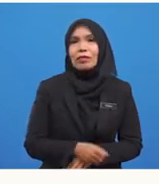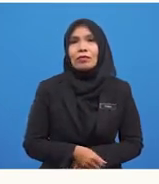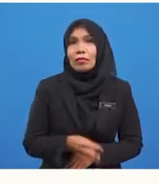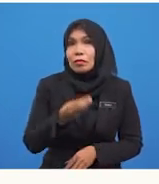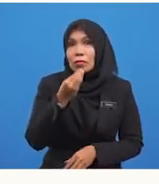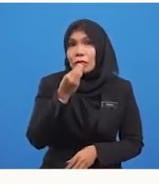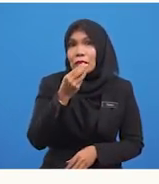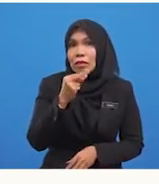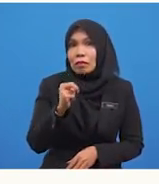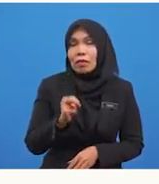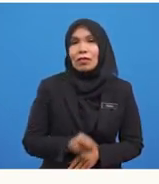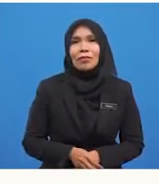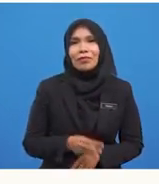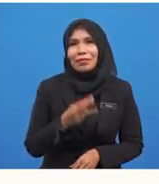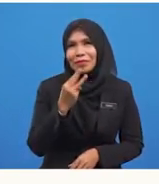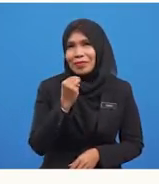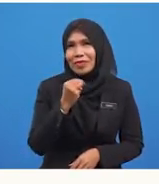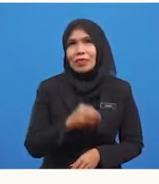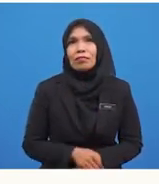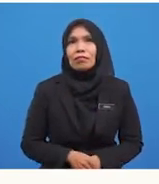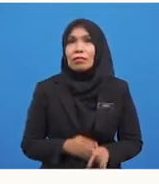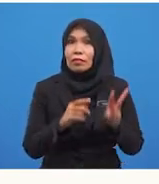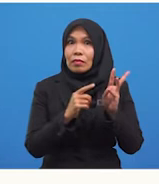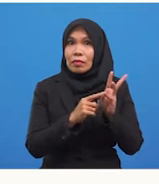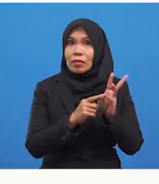keenam mengirim buah-buahan,